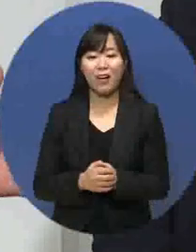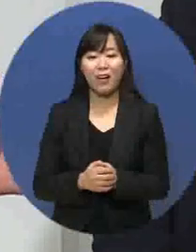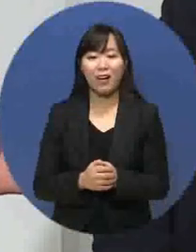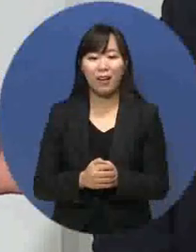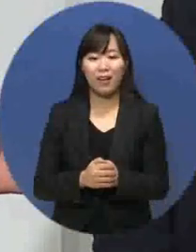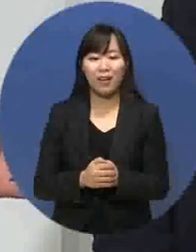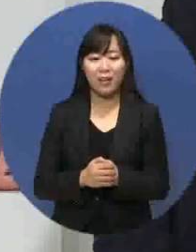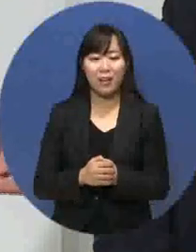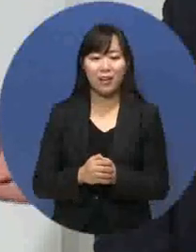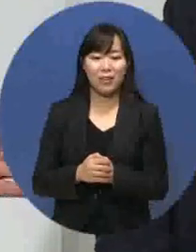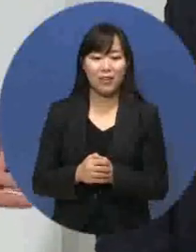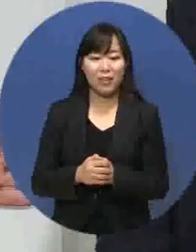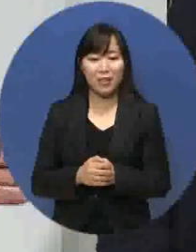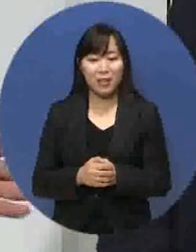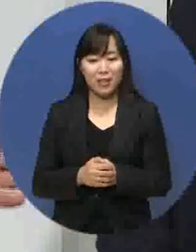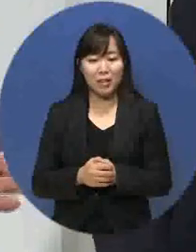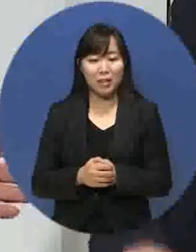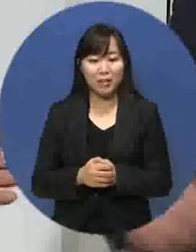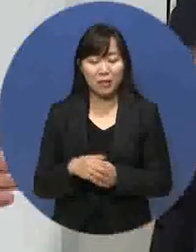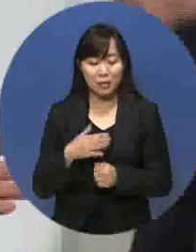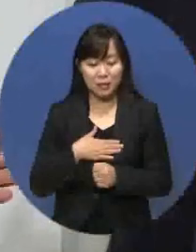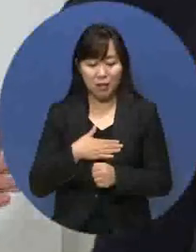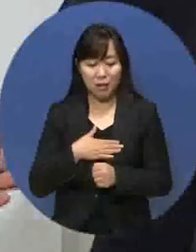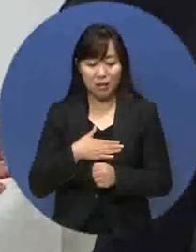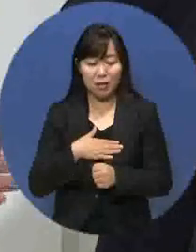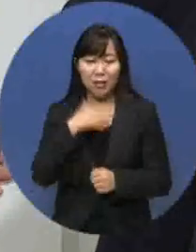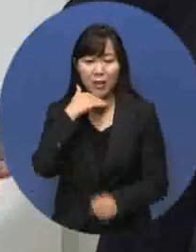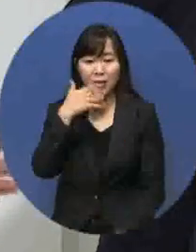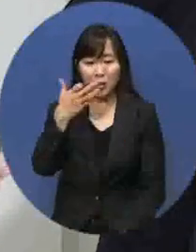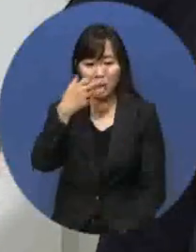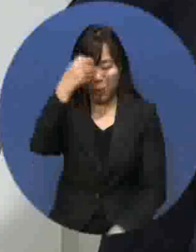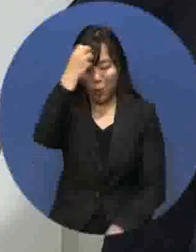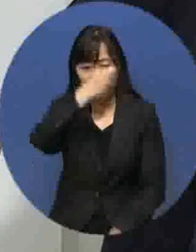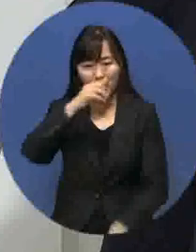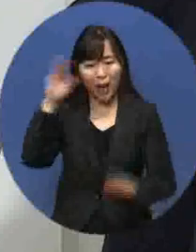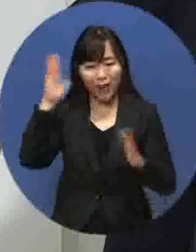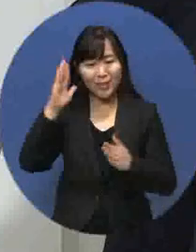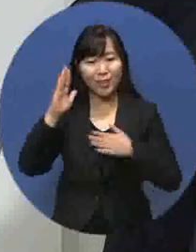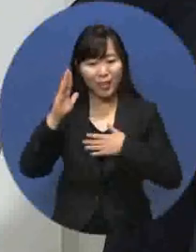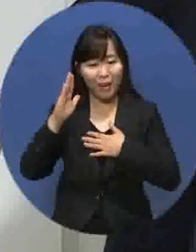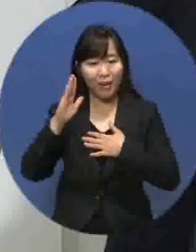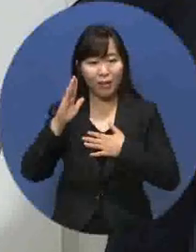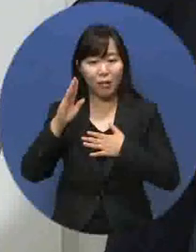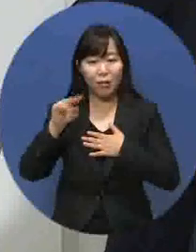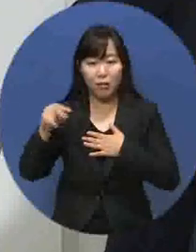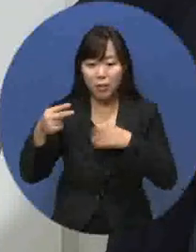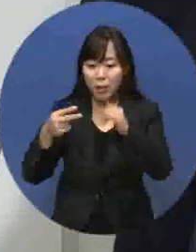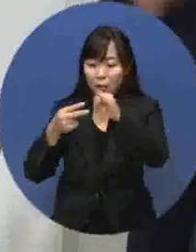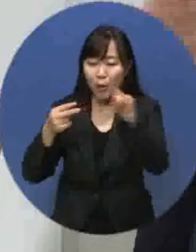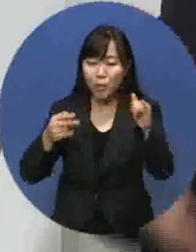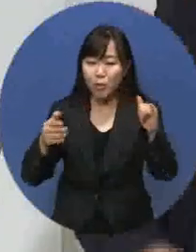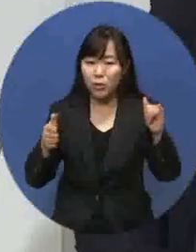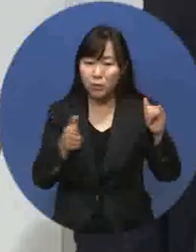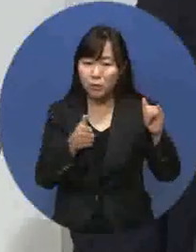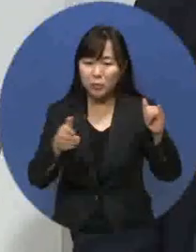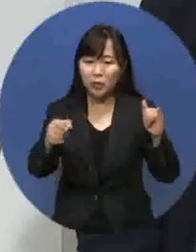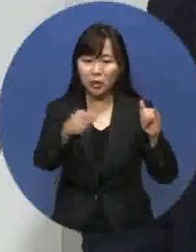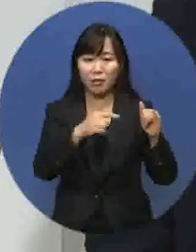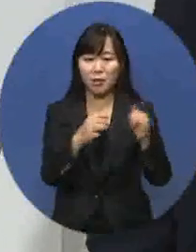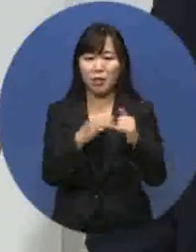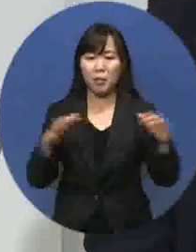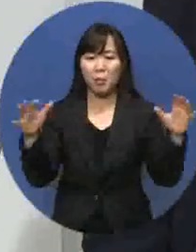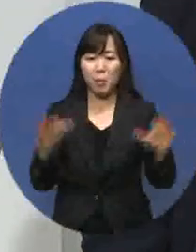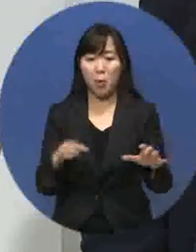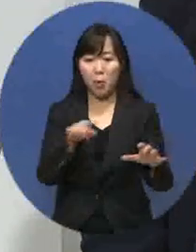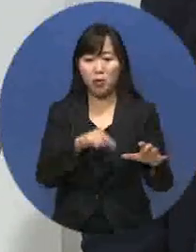한 이렇게 태어난 지 18년 된 아이 어린 고등학생 아이가 한 200명 남짓하는